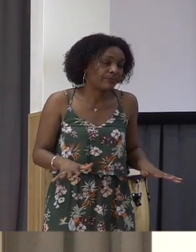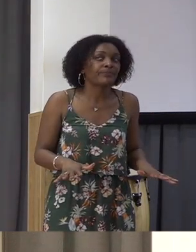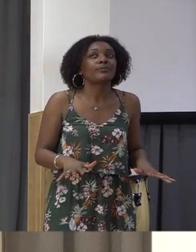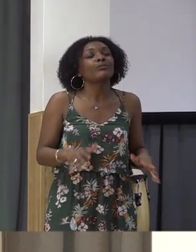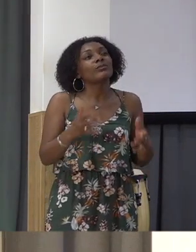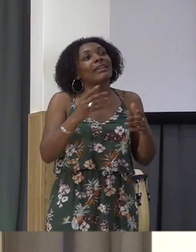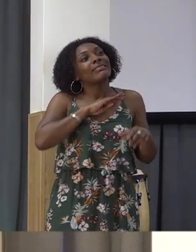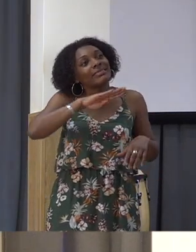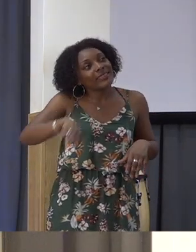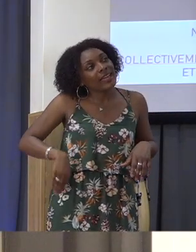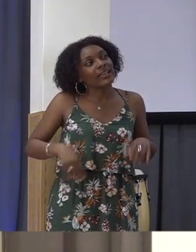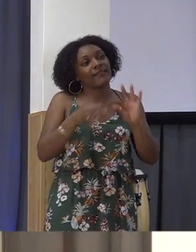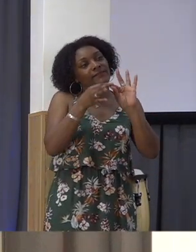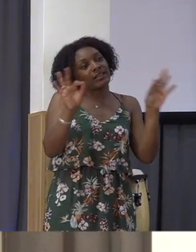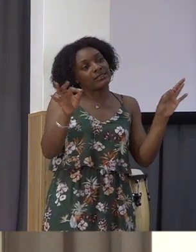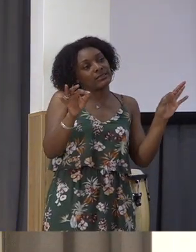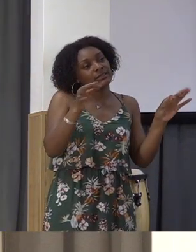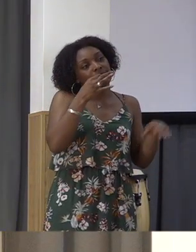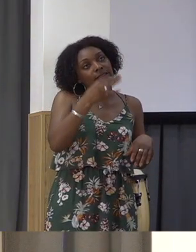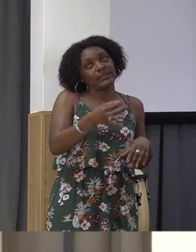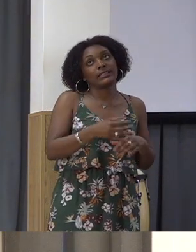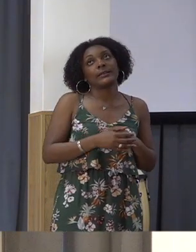J'aimerais conclure parce que